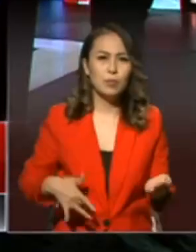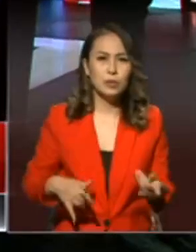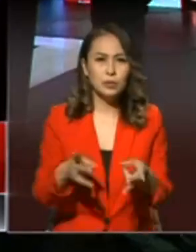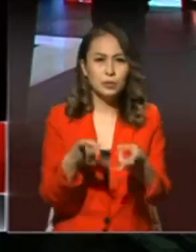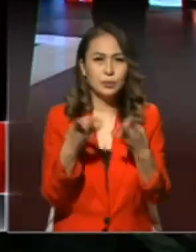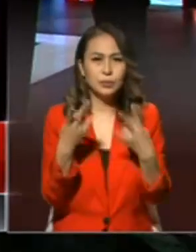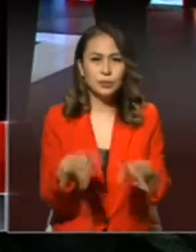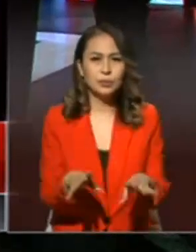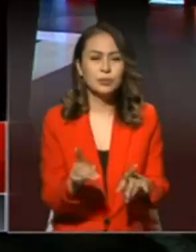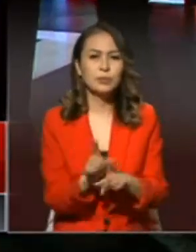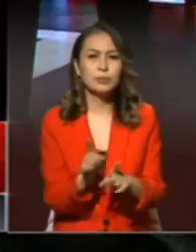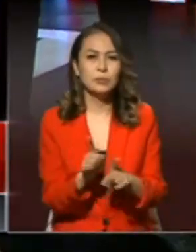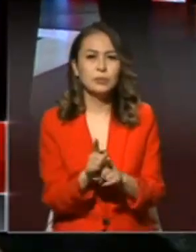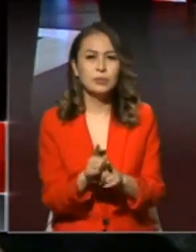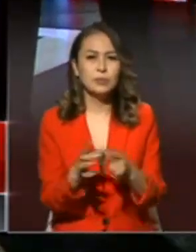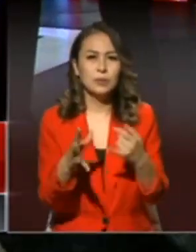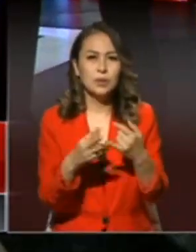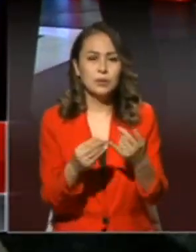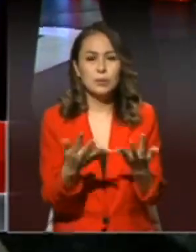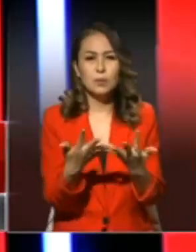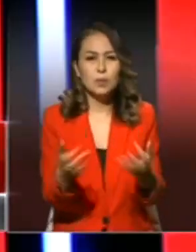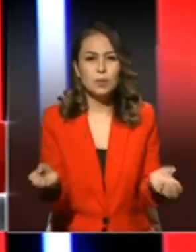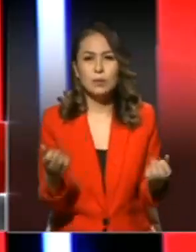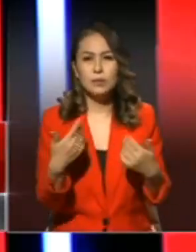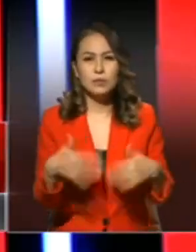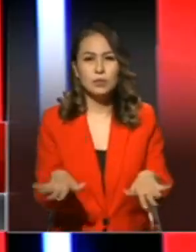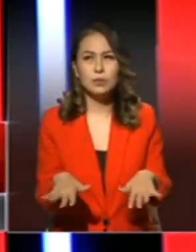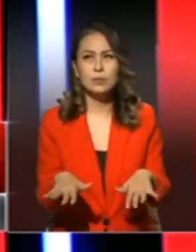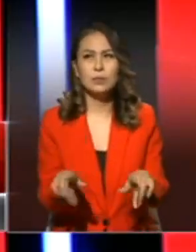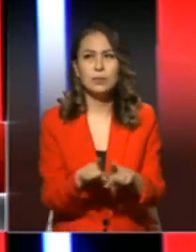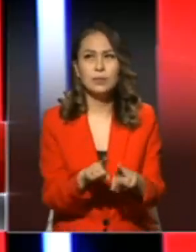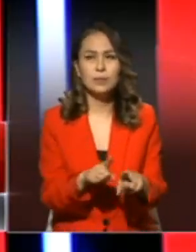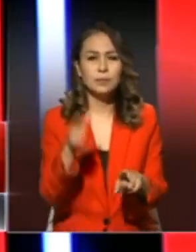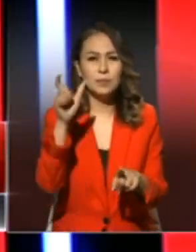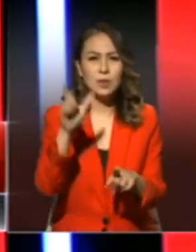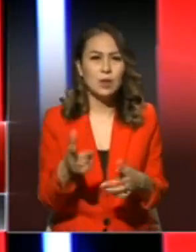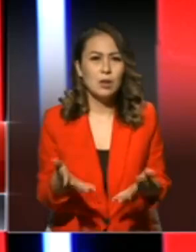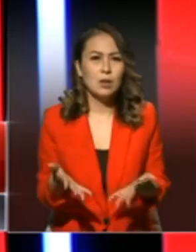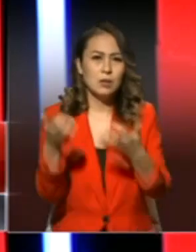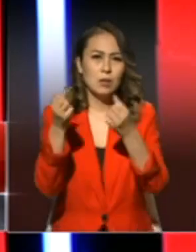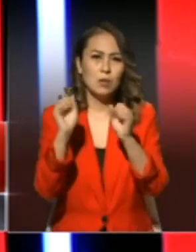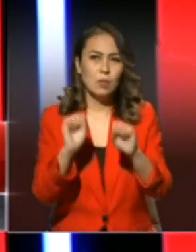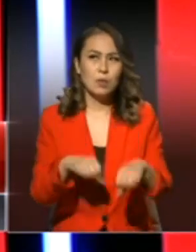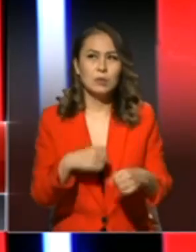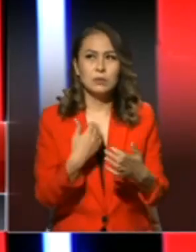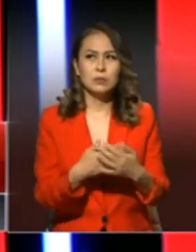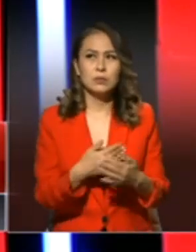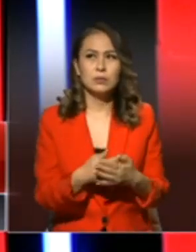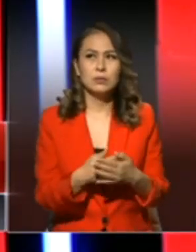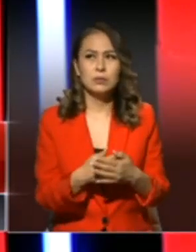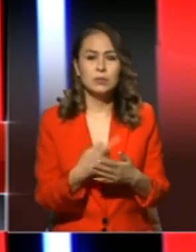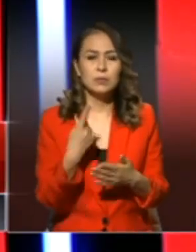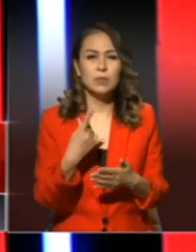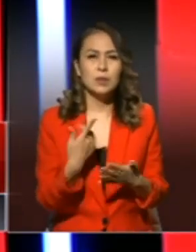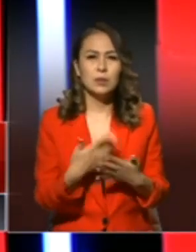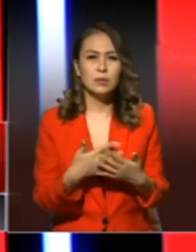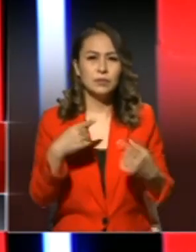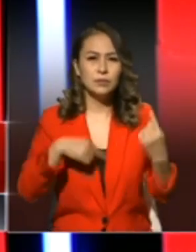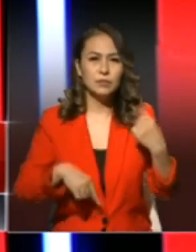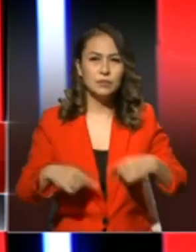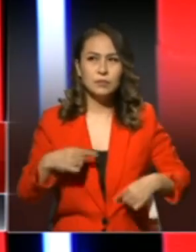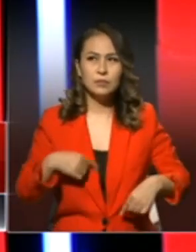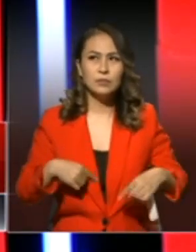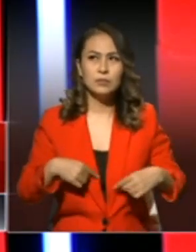емес өзіңізден басқа. Топырақ қалады алсаға кетсе. Ол бір адамның өмірін тіпті керек десеңіз, бір адамның ағзасындағы жаңағы ішкі